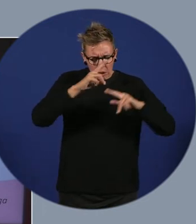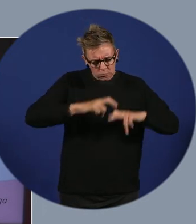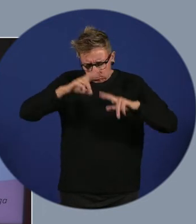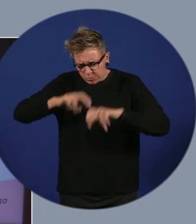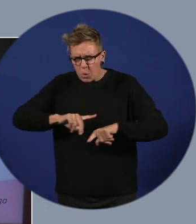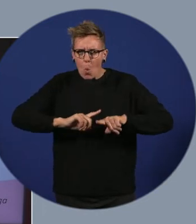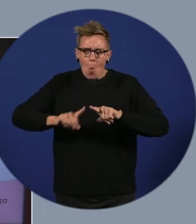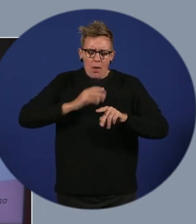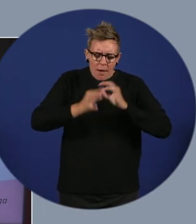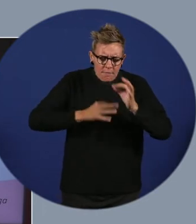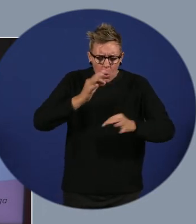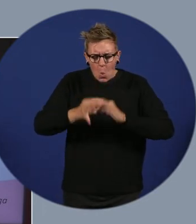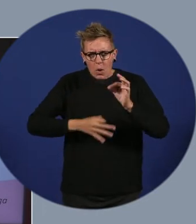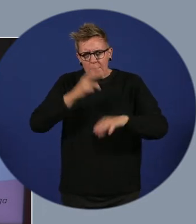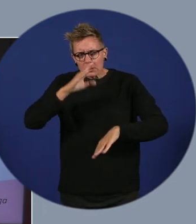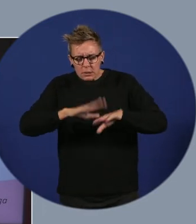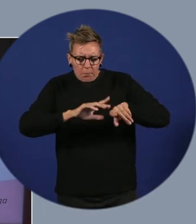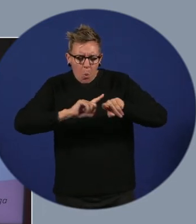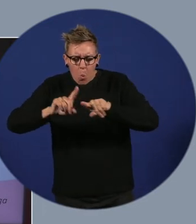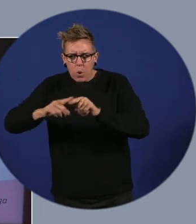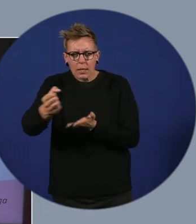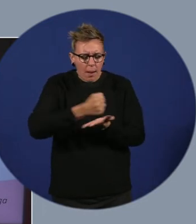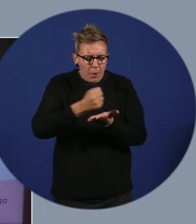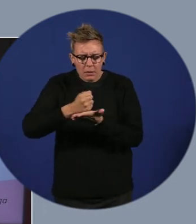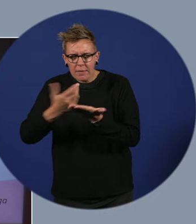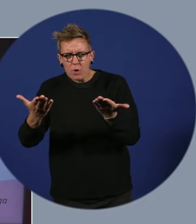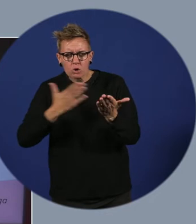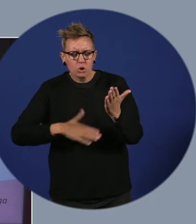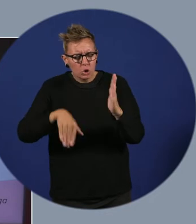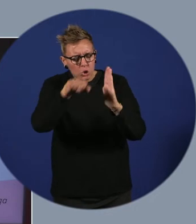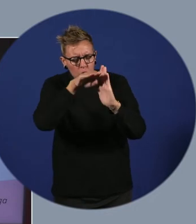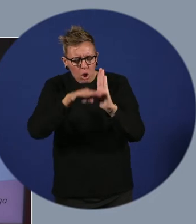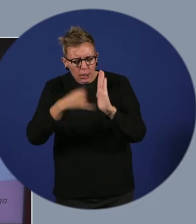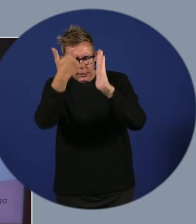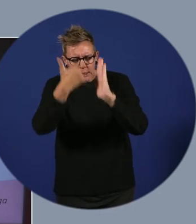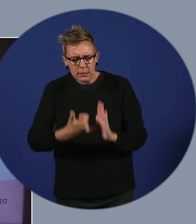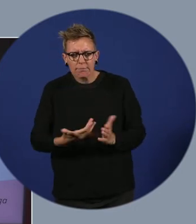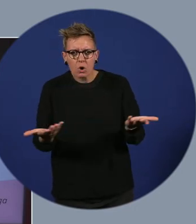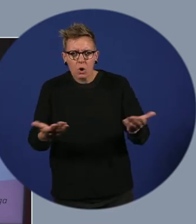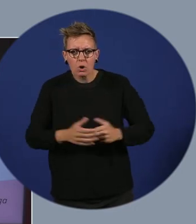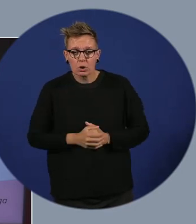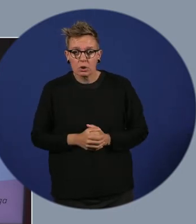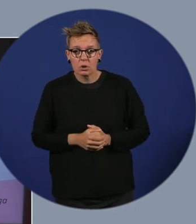frågor och man tittar lite närmare vad olika partier tycker. Och på så sätt så gör